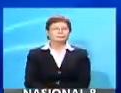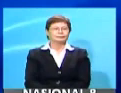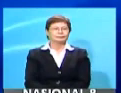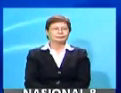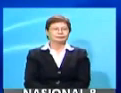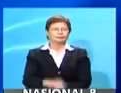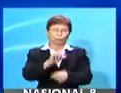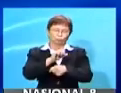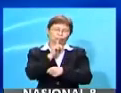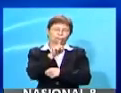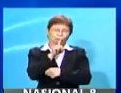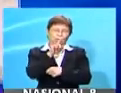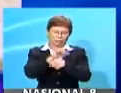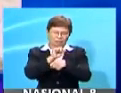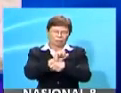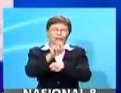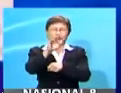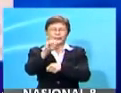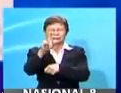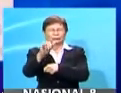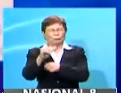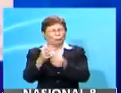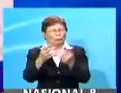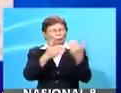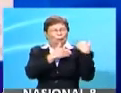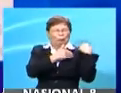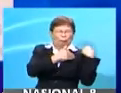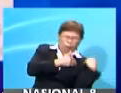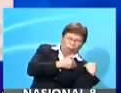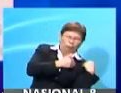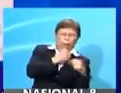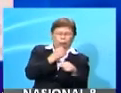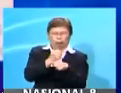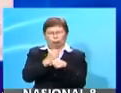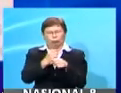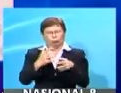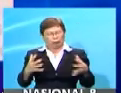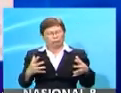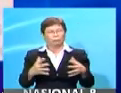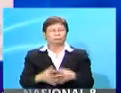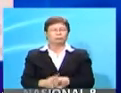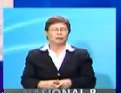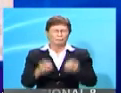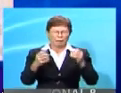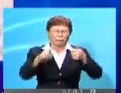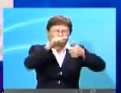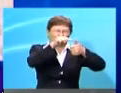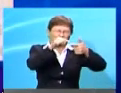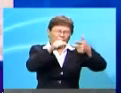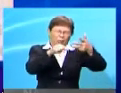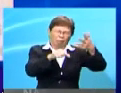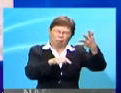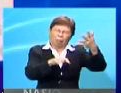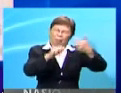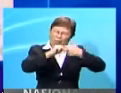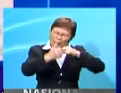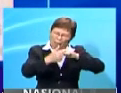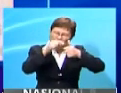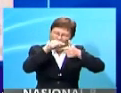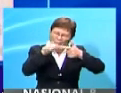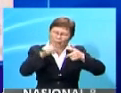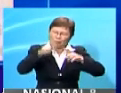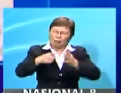memang tugas-tugas di mii adalah agak berat di mana banyak perkara-perkara dan isu-isu yang perlu dibincangkan